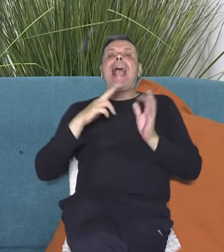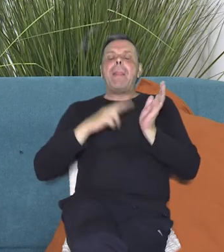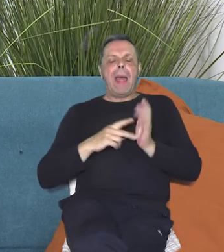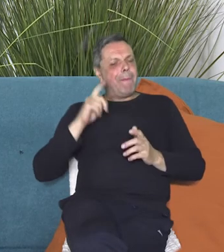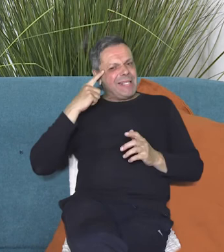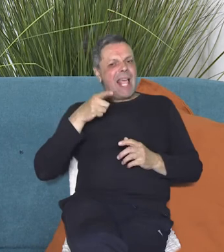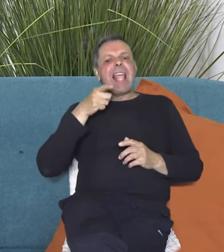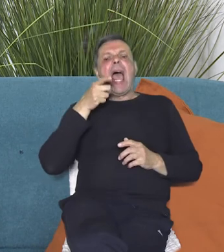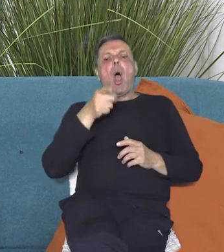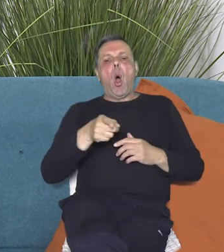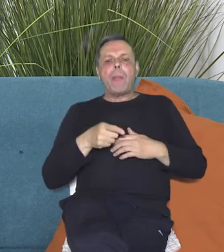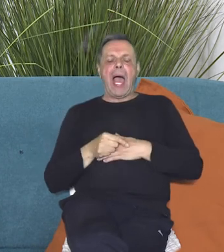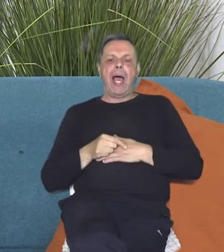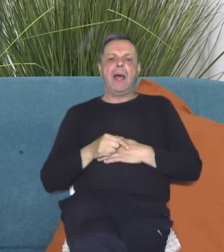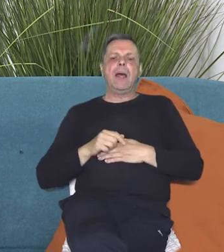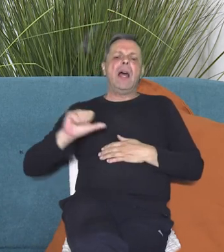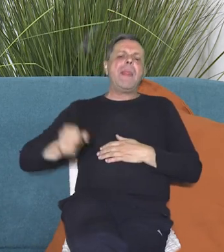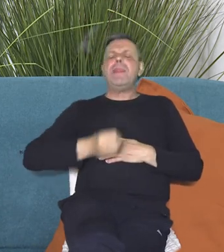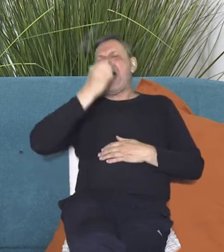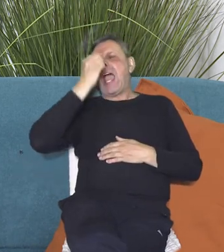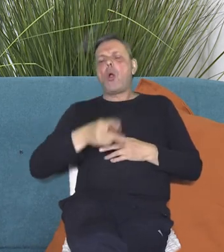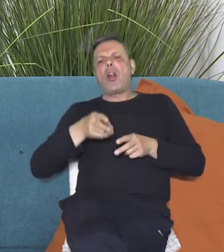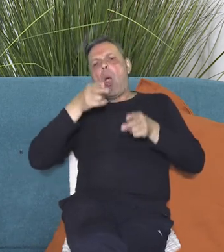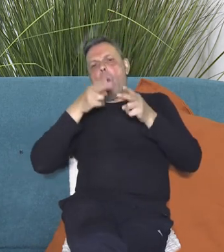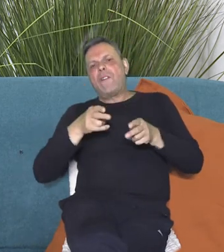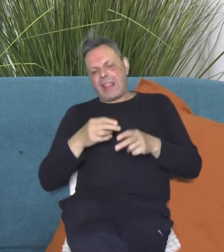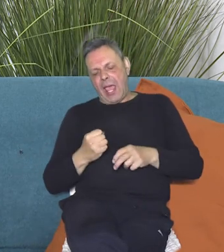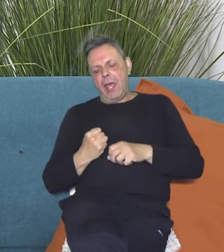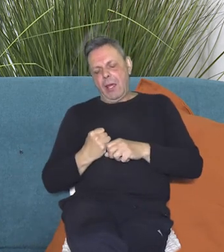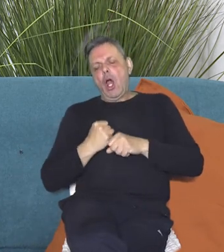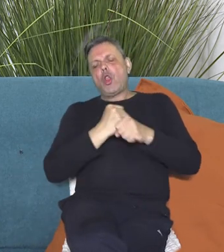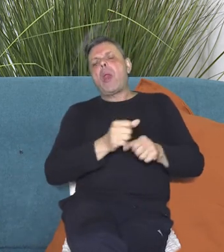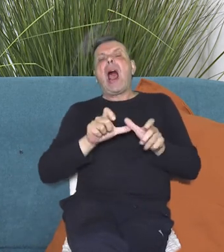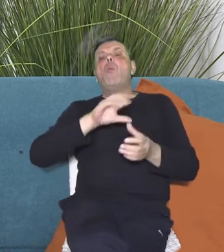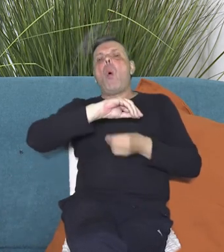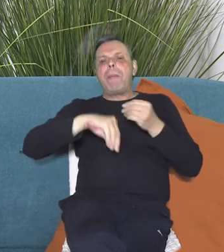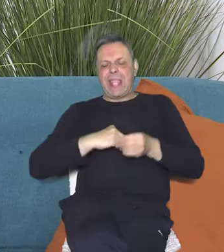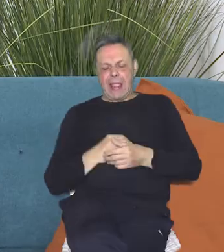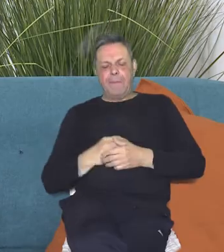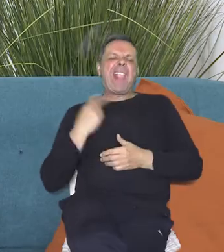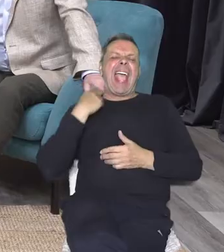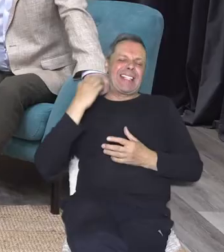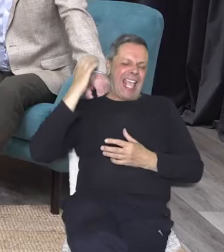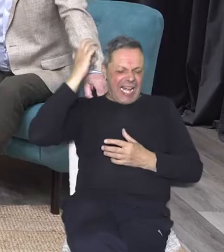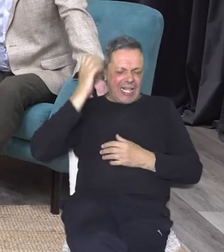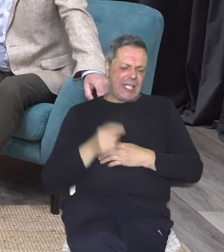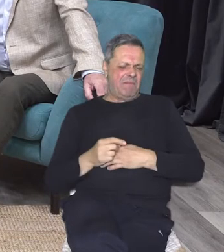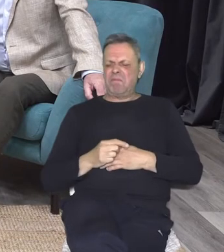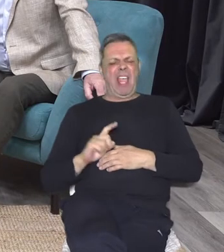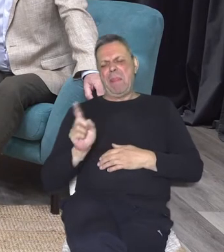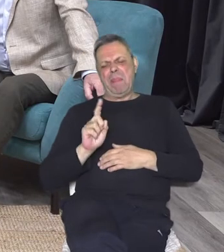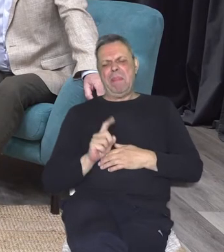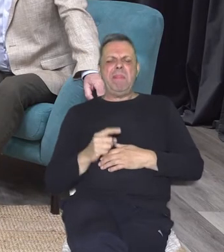Meghan smatraju da je ona najgore uvrede nanijela obitelji. Međutim, ne